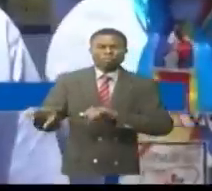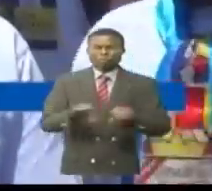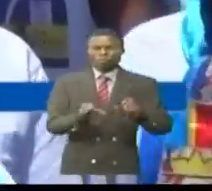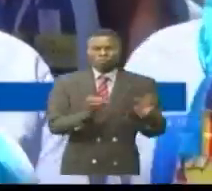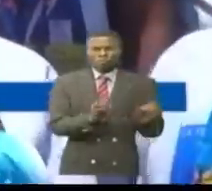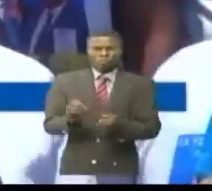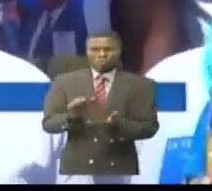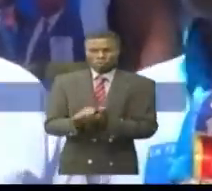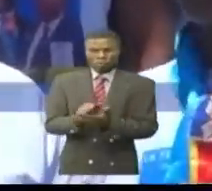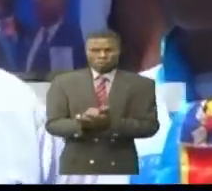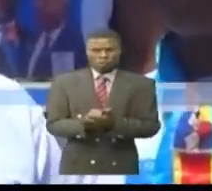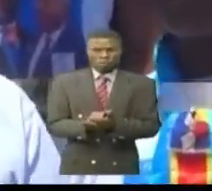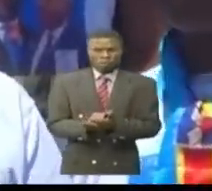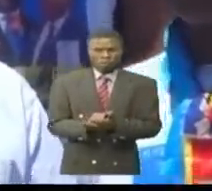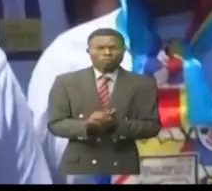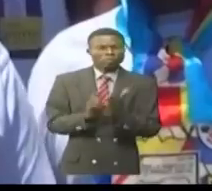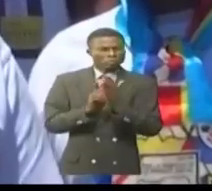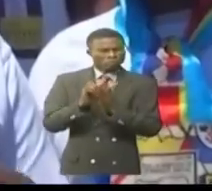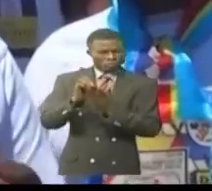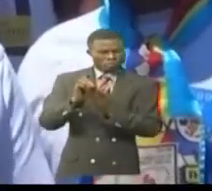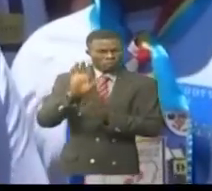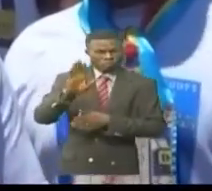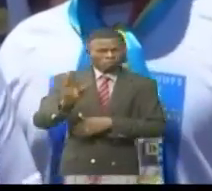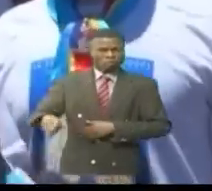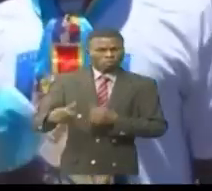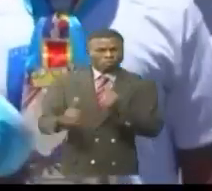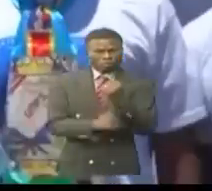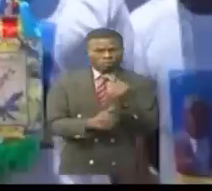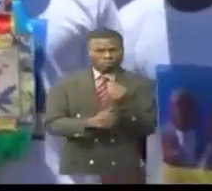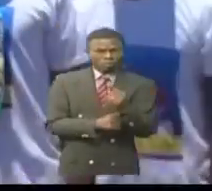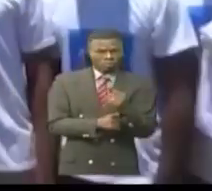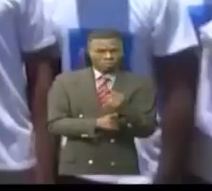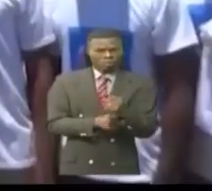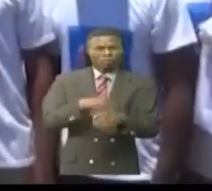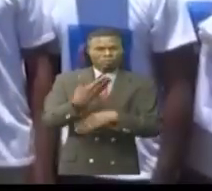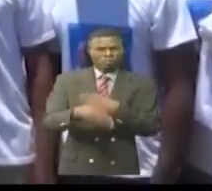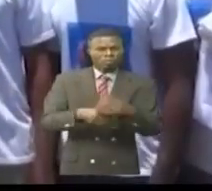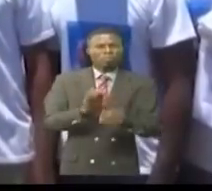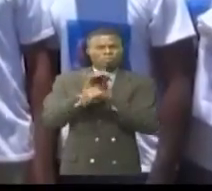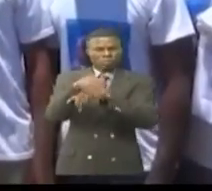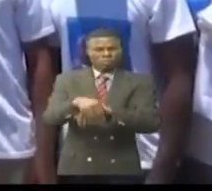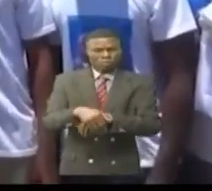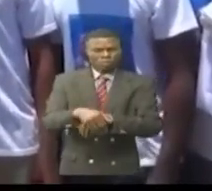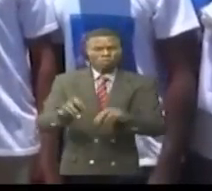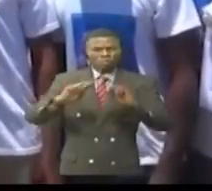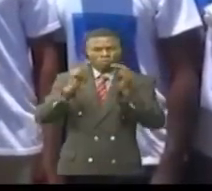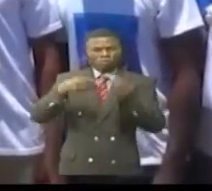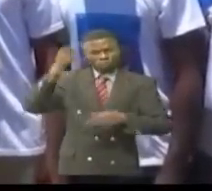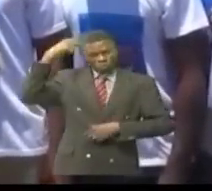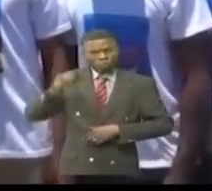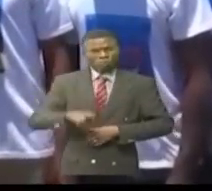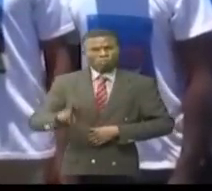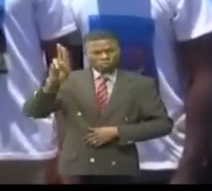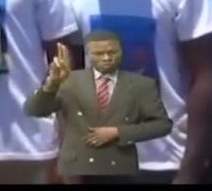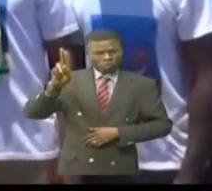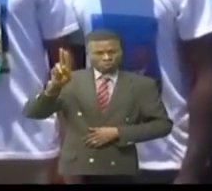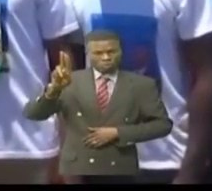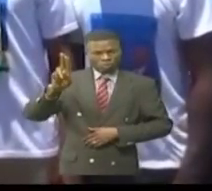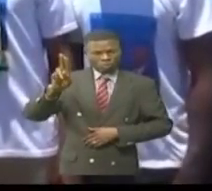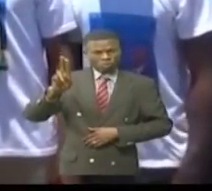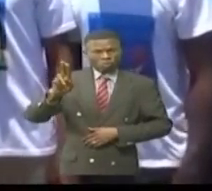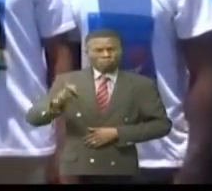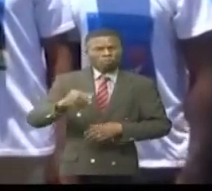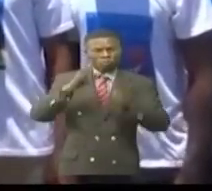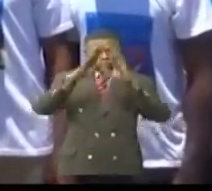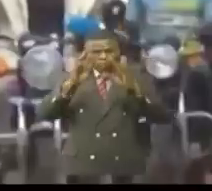vient de l'hierarchie du parti. Que les gens viennent faire leur adhésion à l'IDPS. Nous ne voulons pas qu'il y ait de pauvres, de maisons,